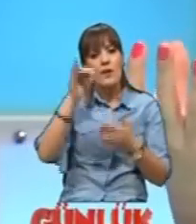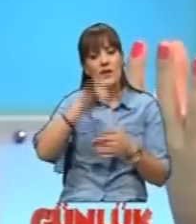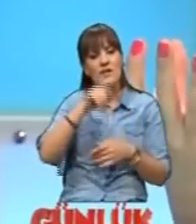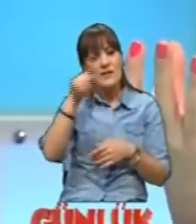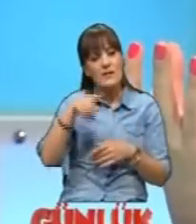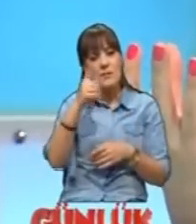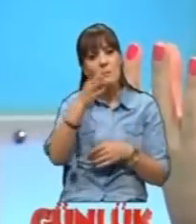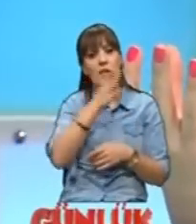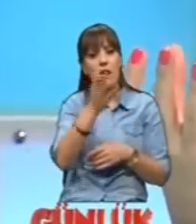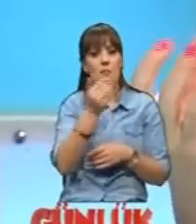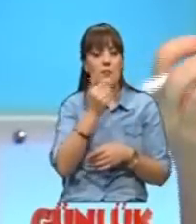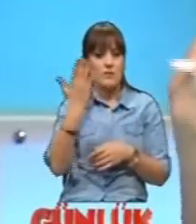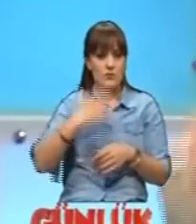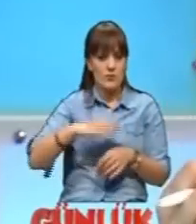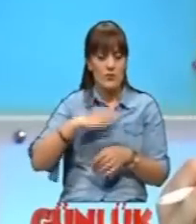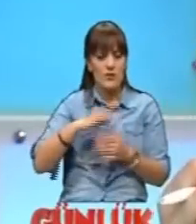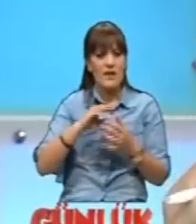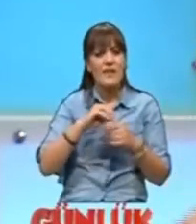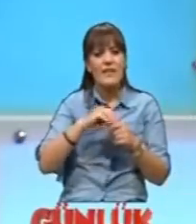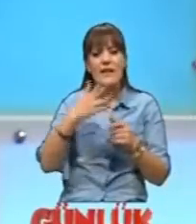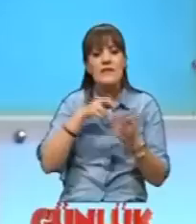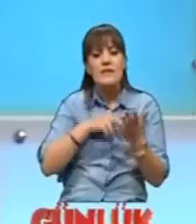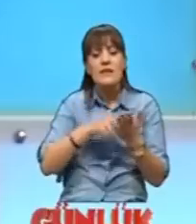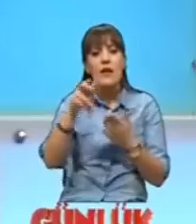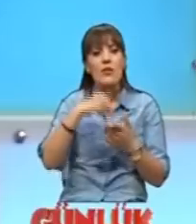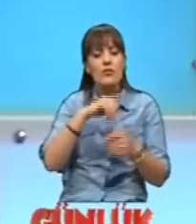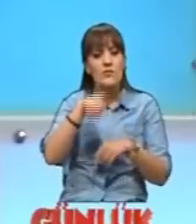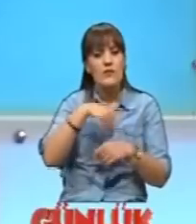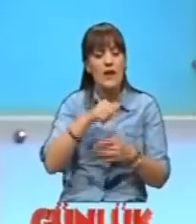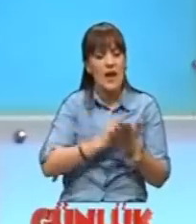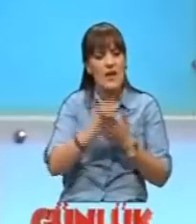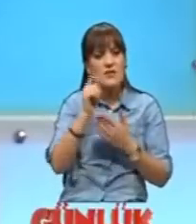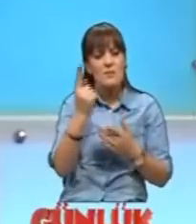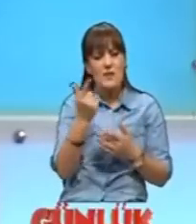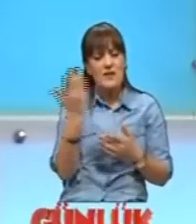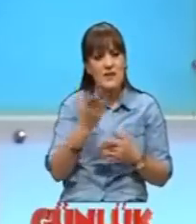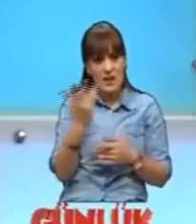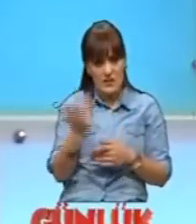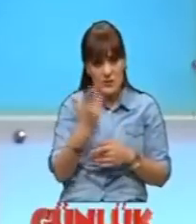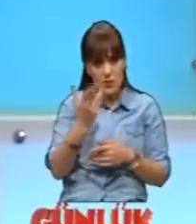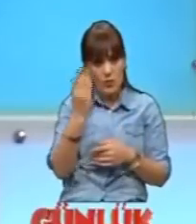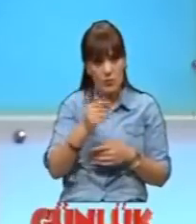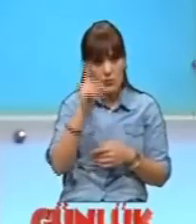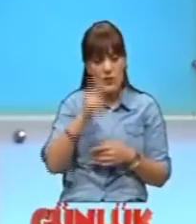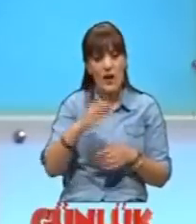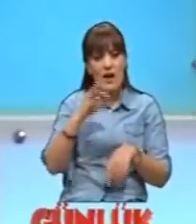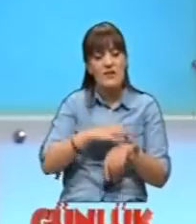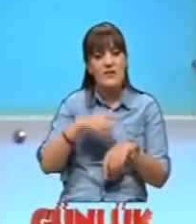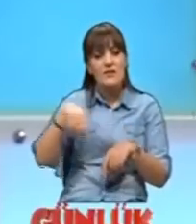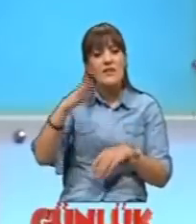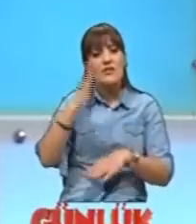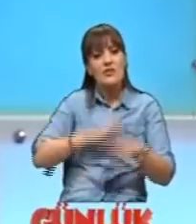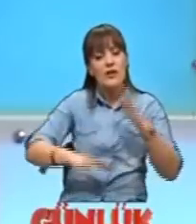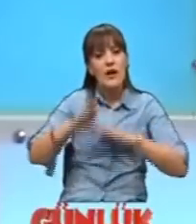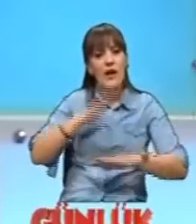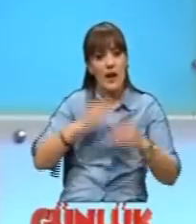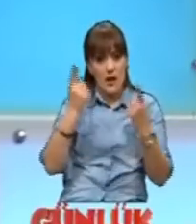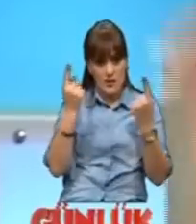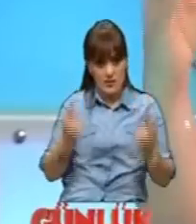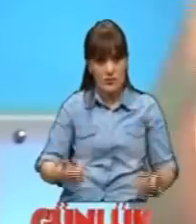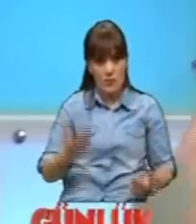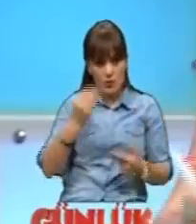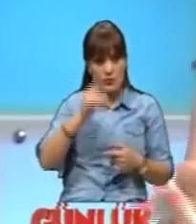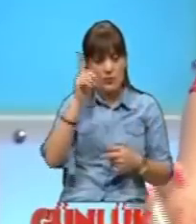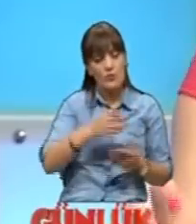sizden efendim bilgi almak istiyoruz. Nasıl ilerliyor süreç? Her şey biraz daha hızlandı mı? Hastaların yakınmaları azaldı